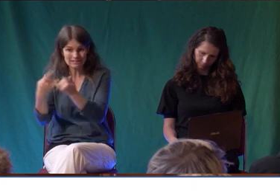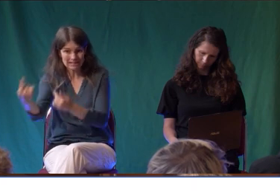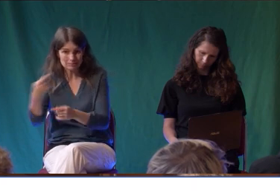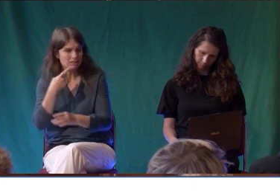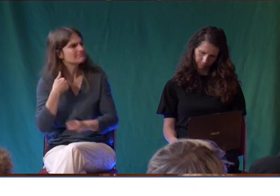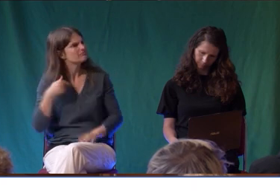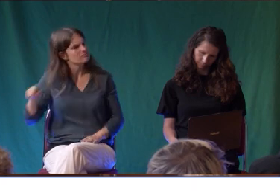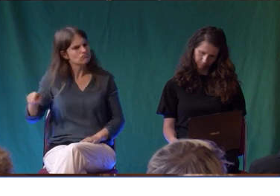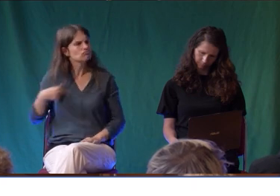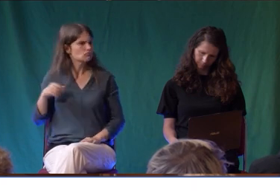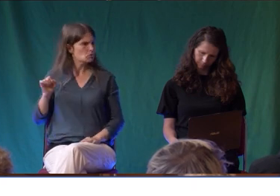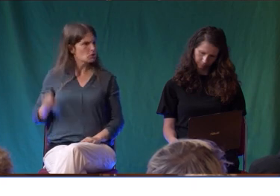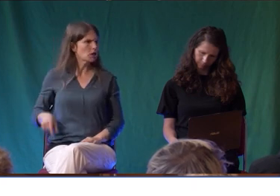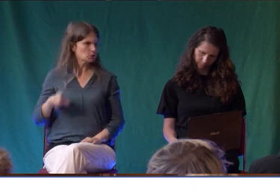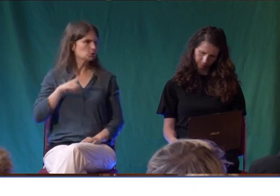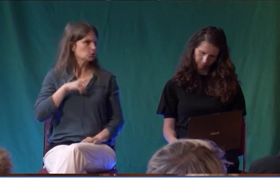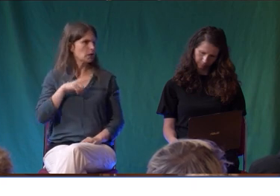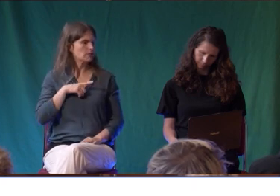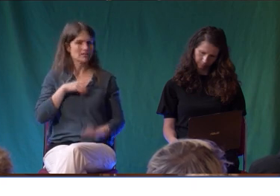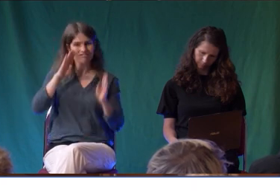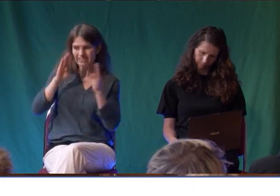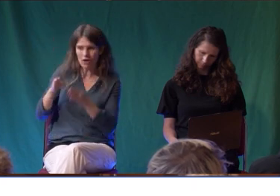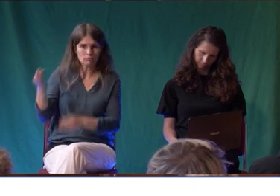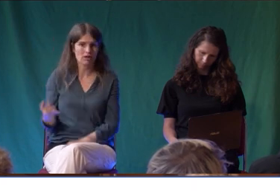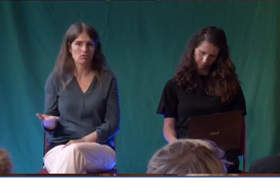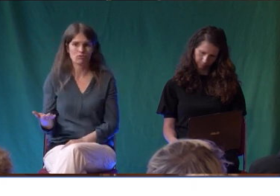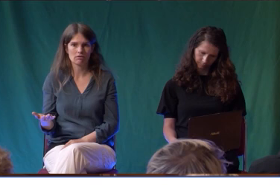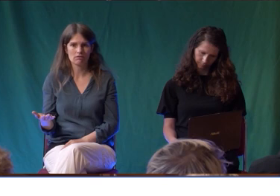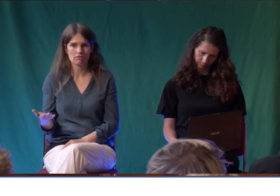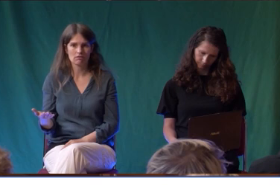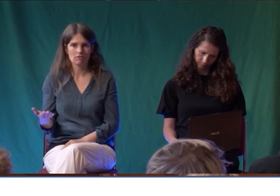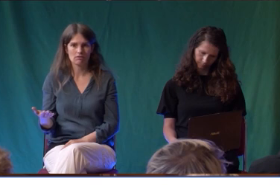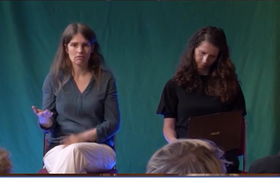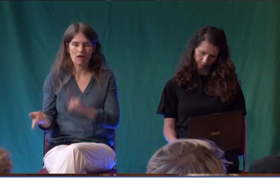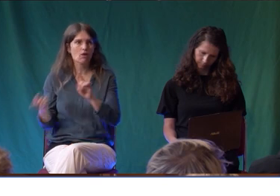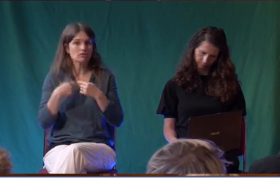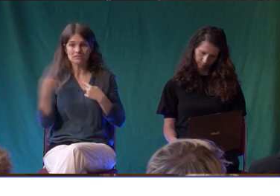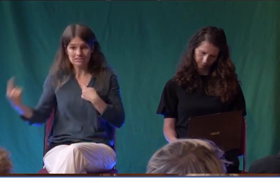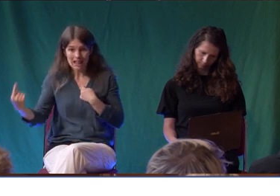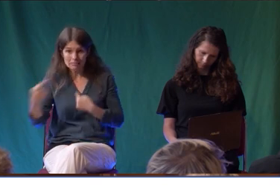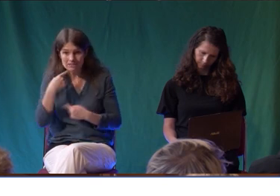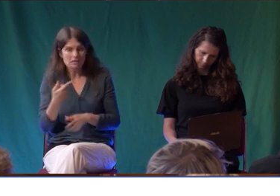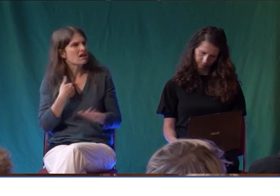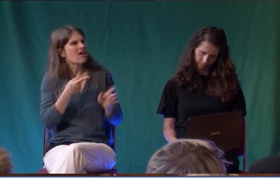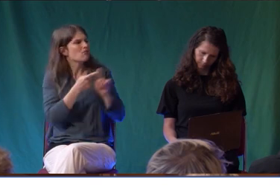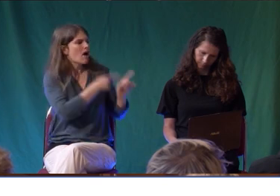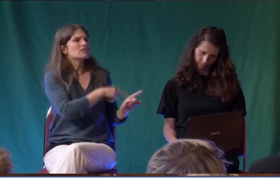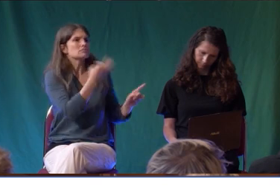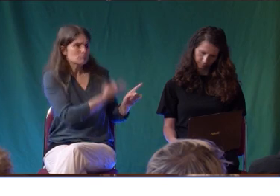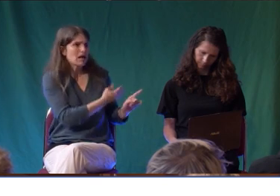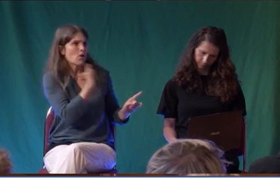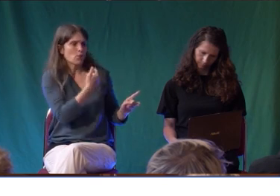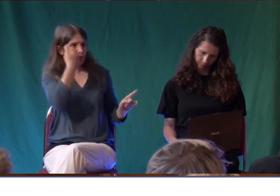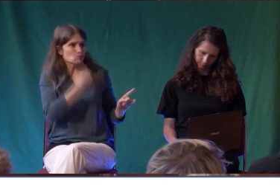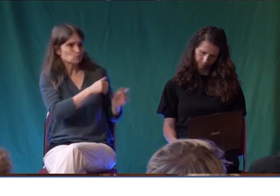Kind sorgen da brauche ich keine Hilfe in anderen Lebensbereichen ist es aber wichtig dass ich Unterstützung habe